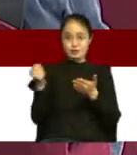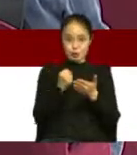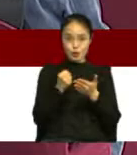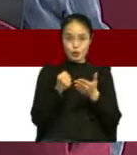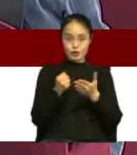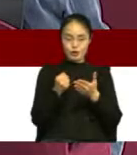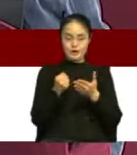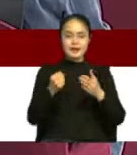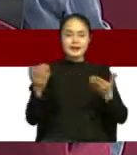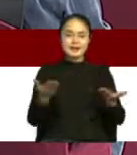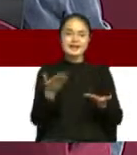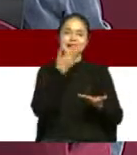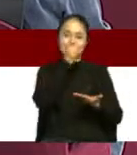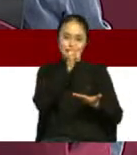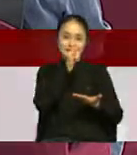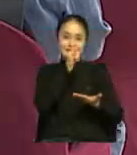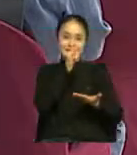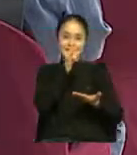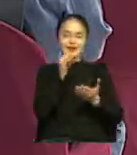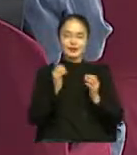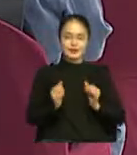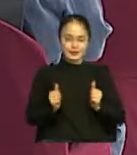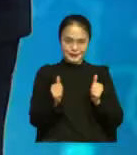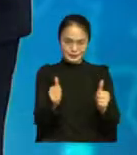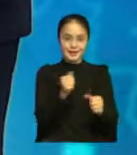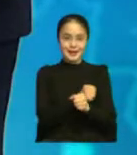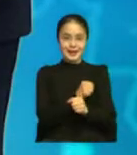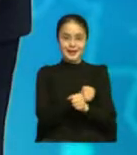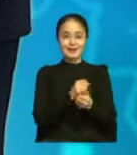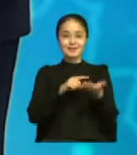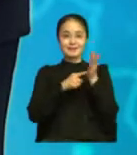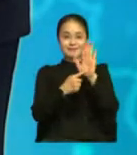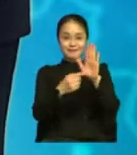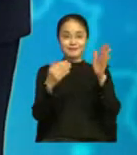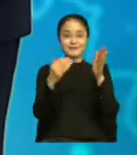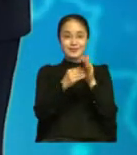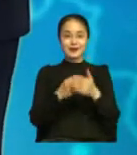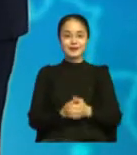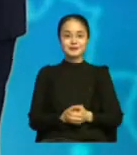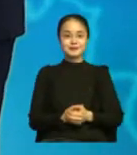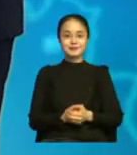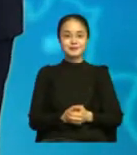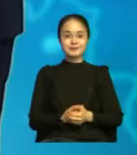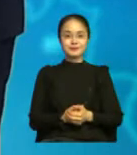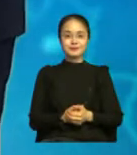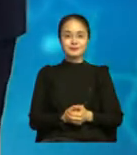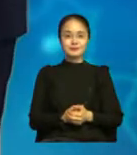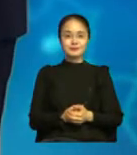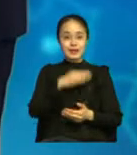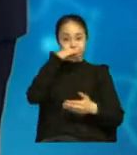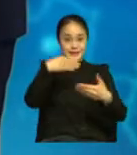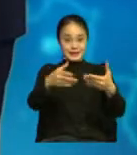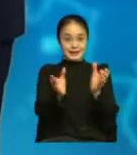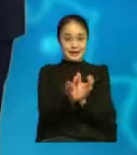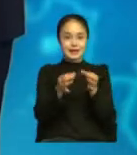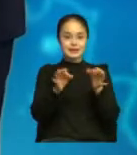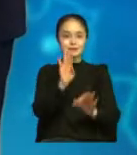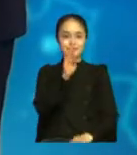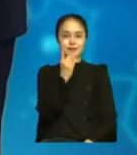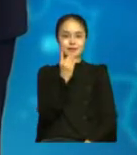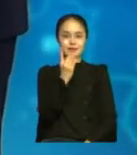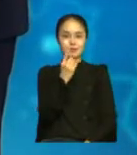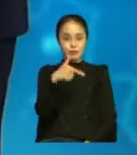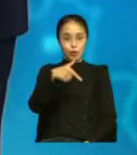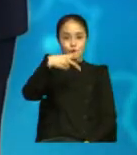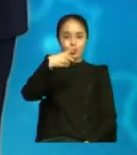종로구에서 일하도록 하겠습니다. 고맙습니다. 네, 마지막으로 김복동 후보는 종로구 의회 5선